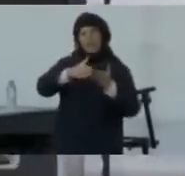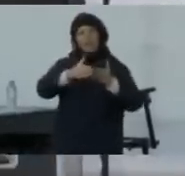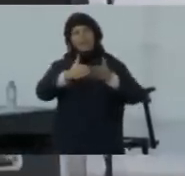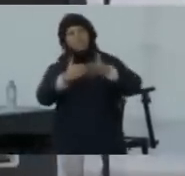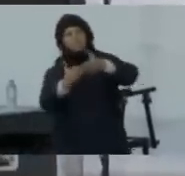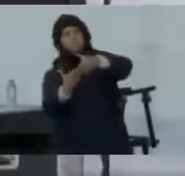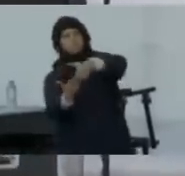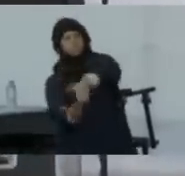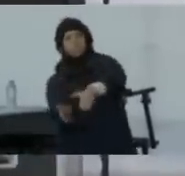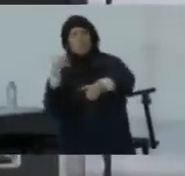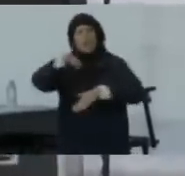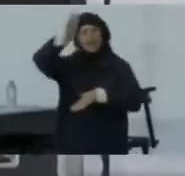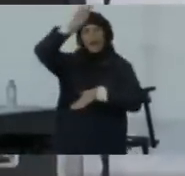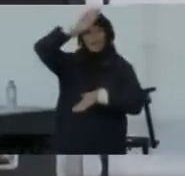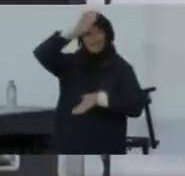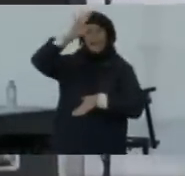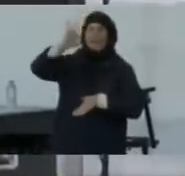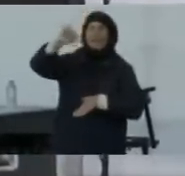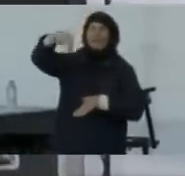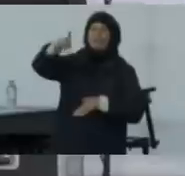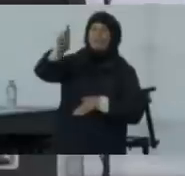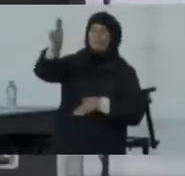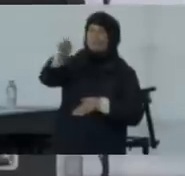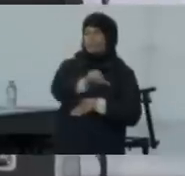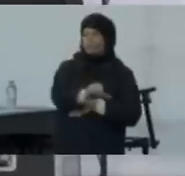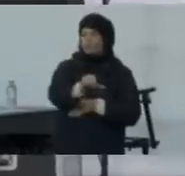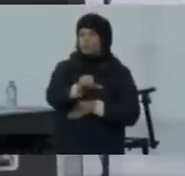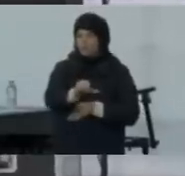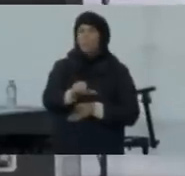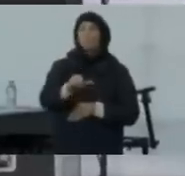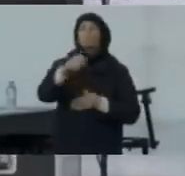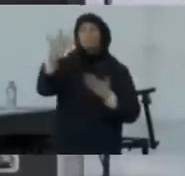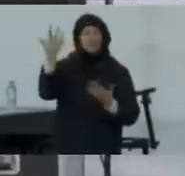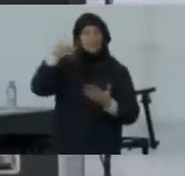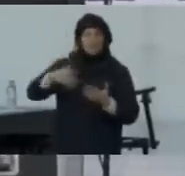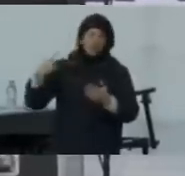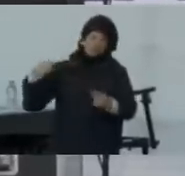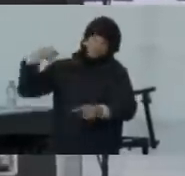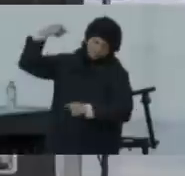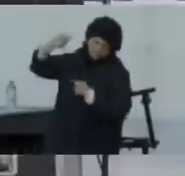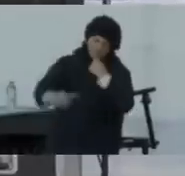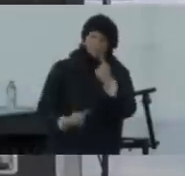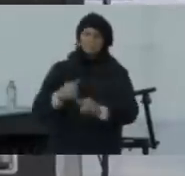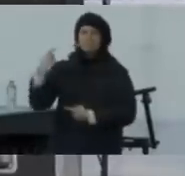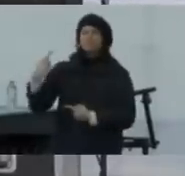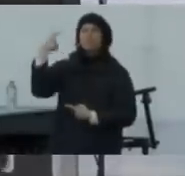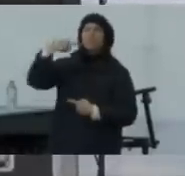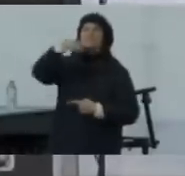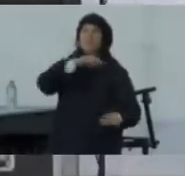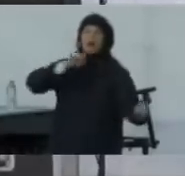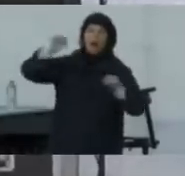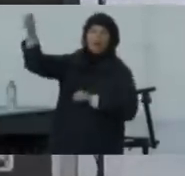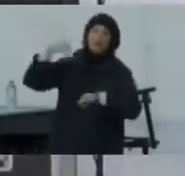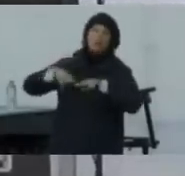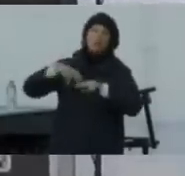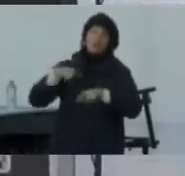questo capitan Findus, che ha fatto per tutta la vita il nipote di suo zio, ha detto che lui